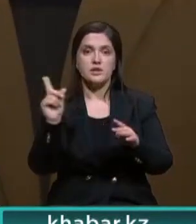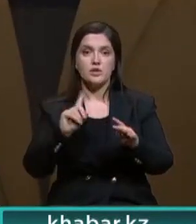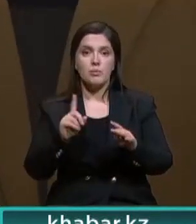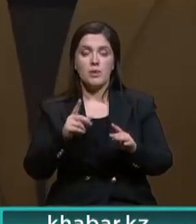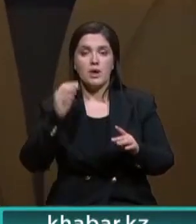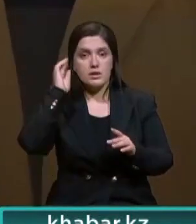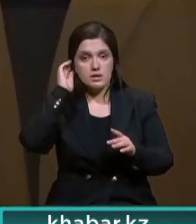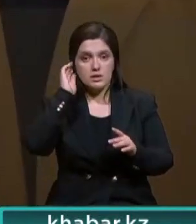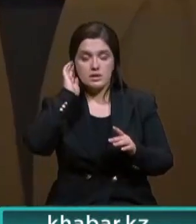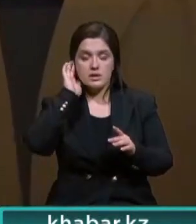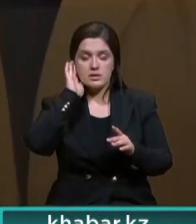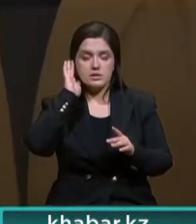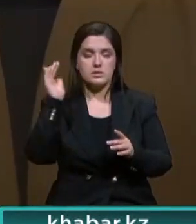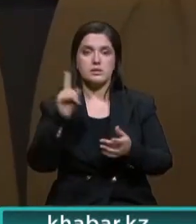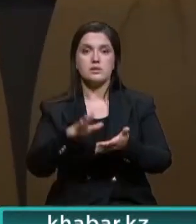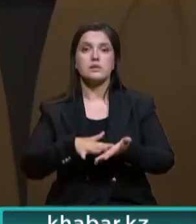говорю,